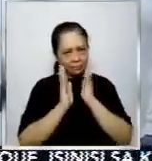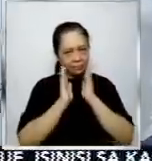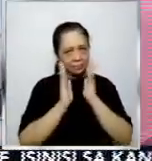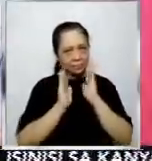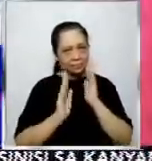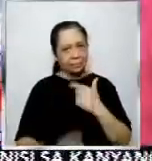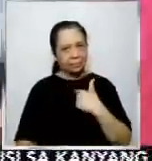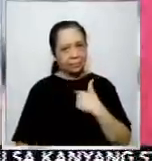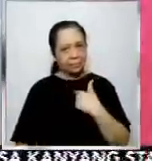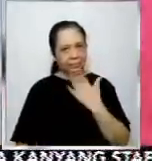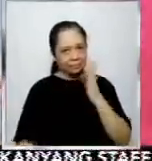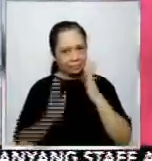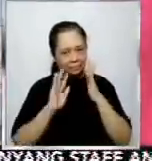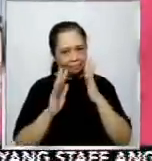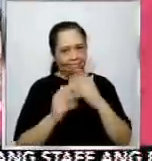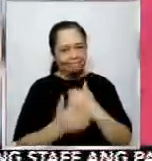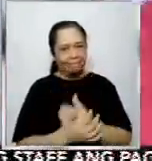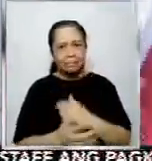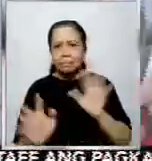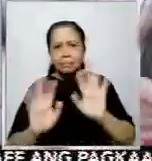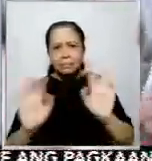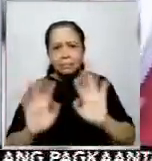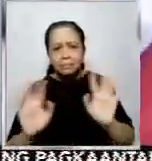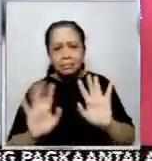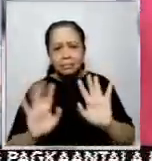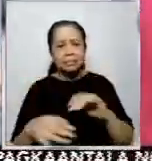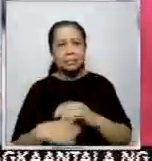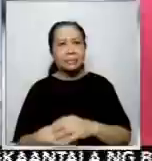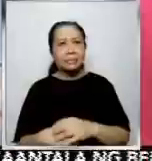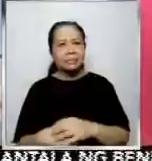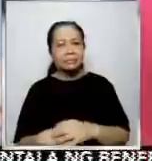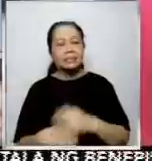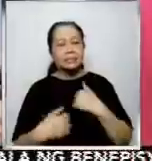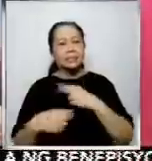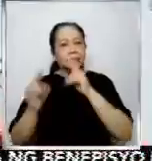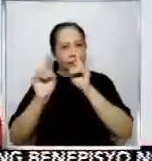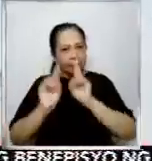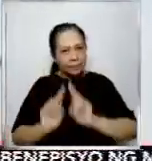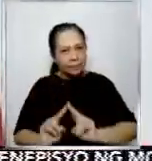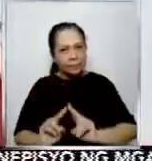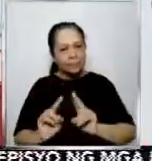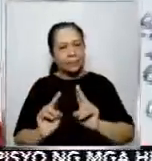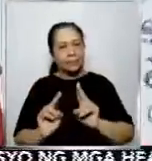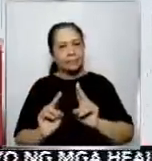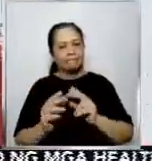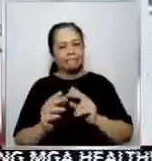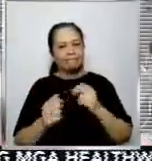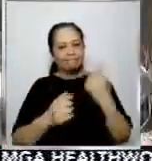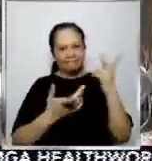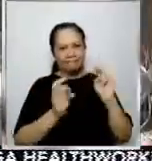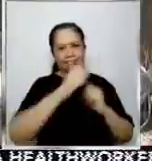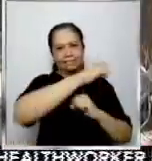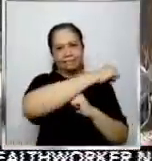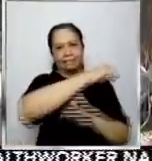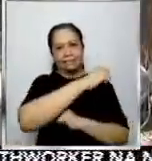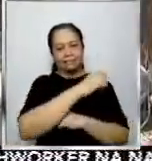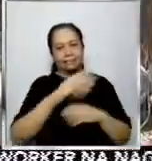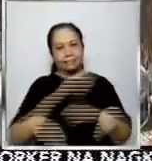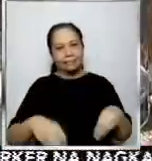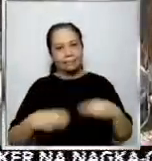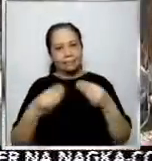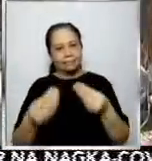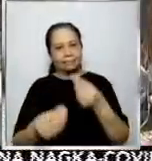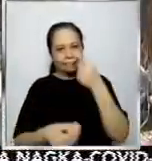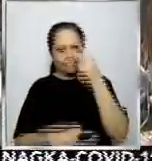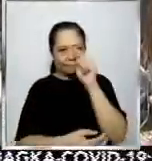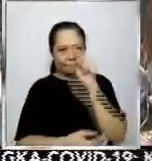po. Karangalan ko pong maging tulay para makatulong po sa inyo. Hindi po ako makapaniwala eh. Ang hindi